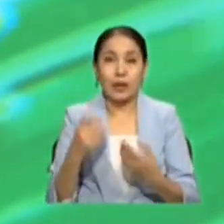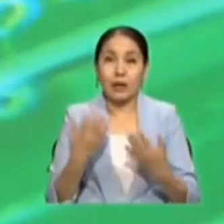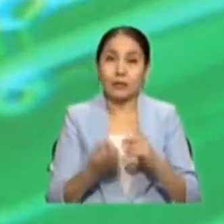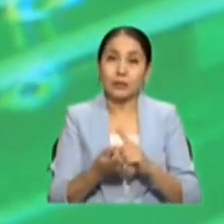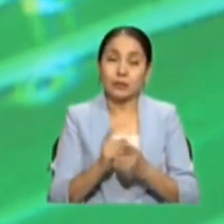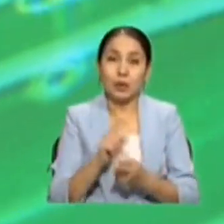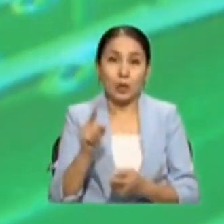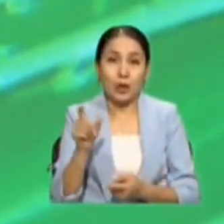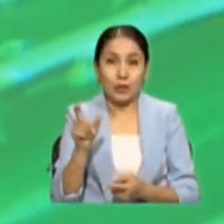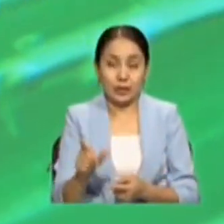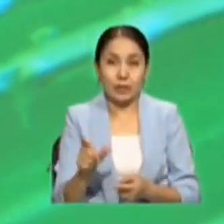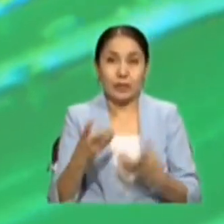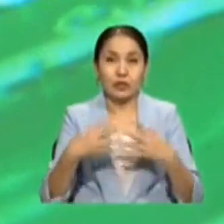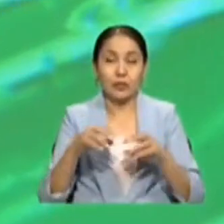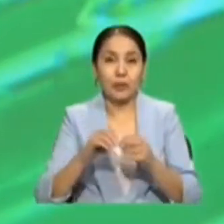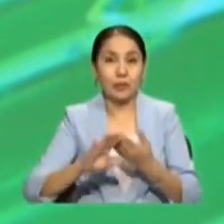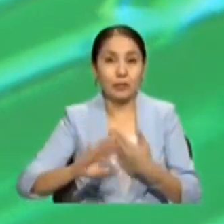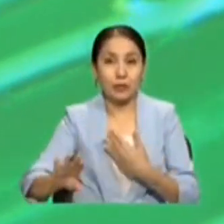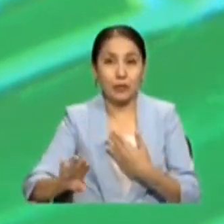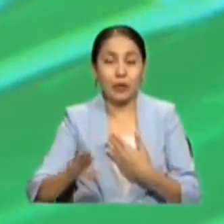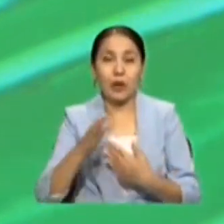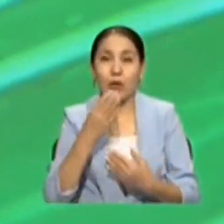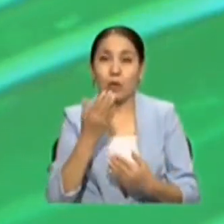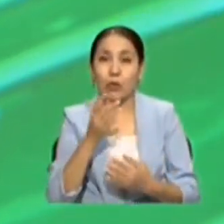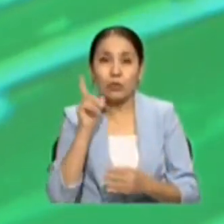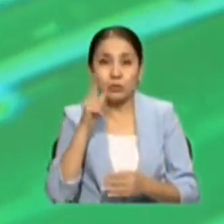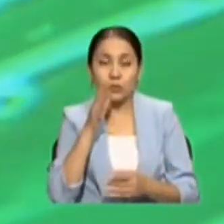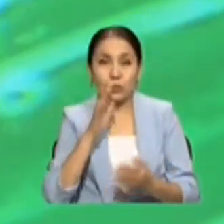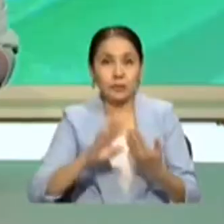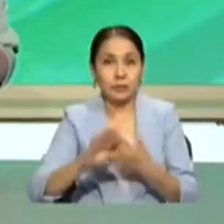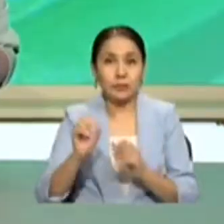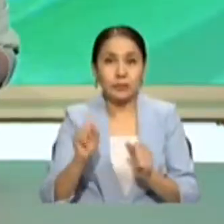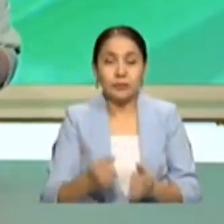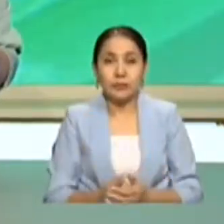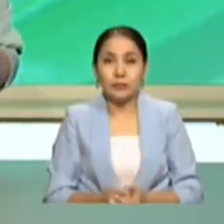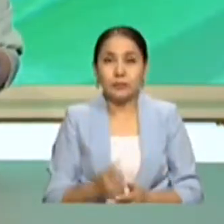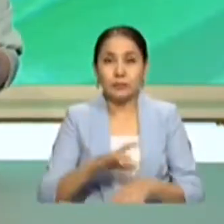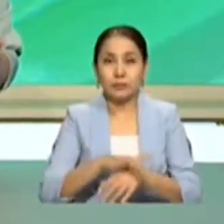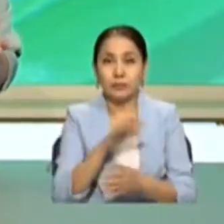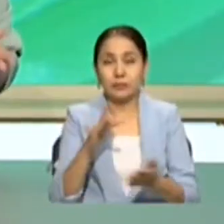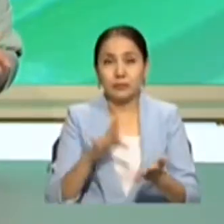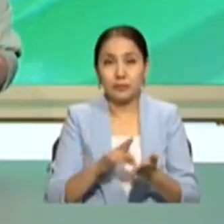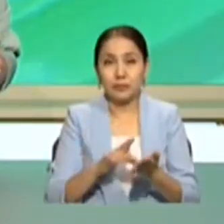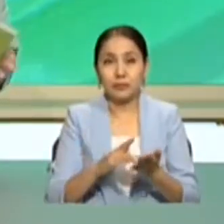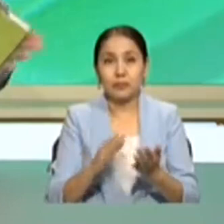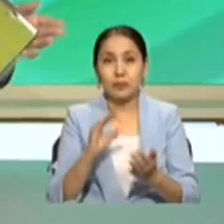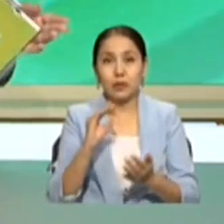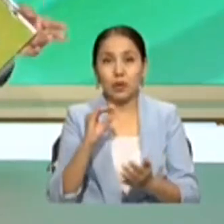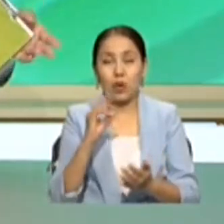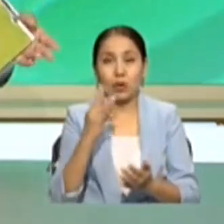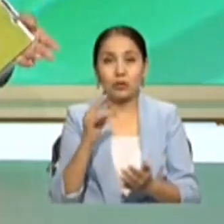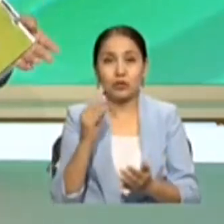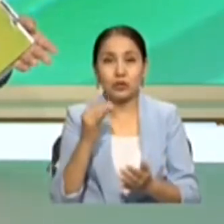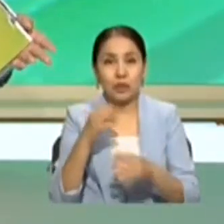bo'lsa-chi? U odamni jamiyatdan uzoqqa, uzoq vaqtlarga uzoqlashtirishi mumkin. Toshkent shahar Yuqori Chirchiq tumani